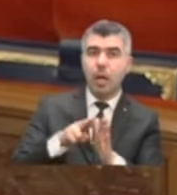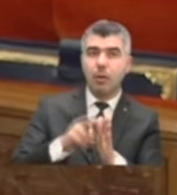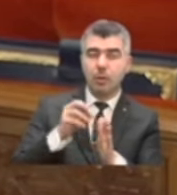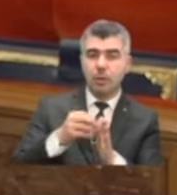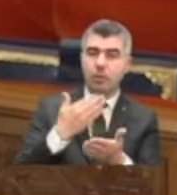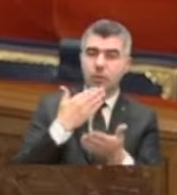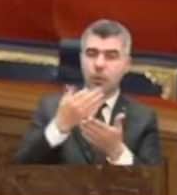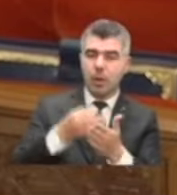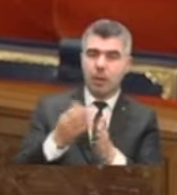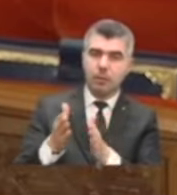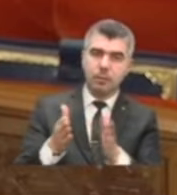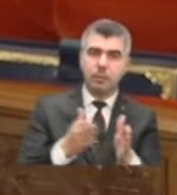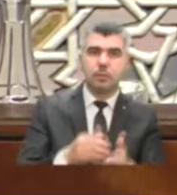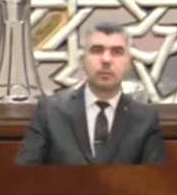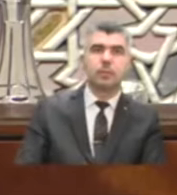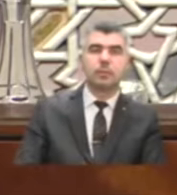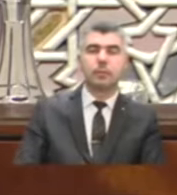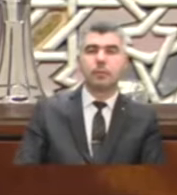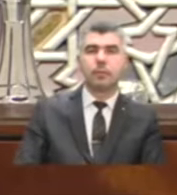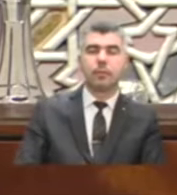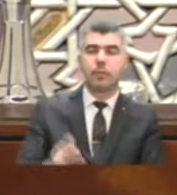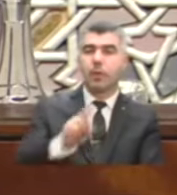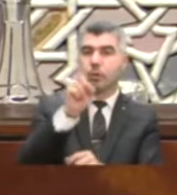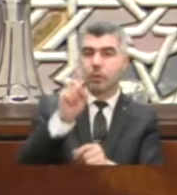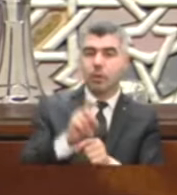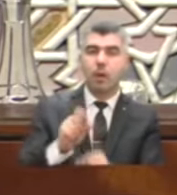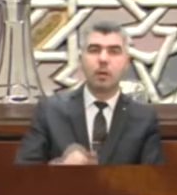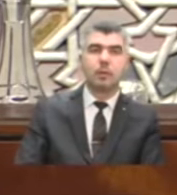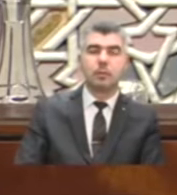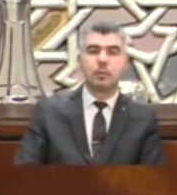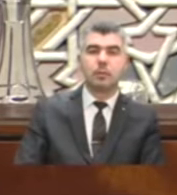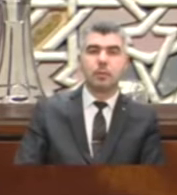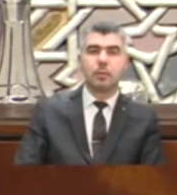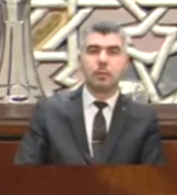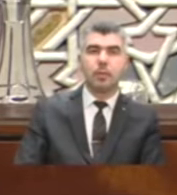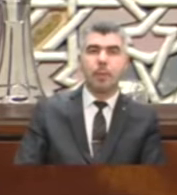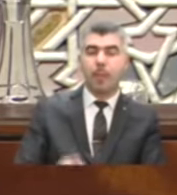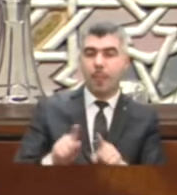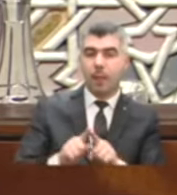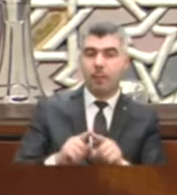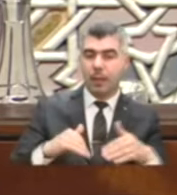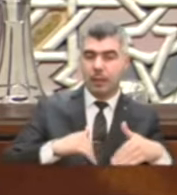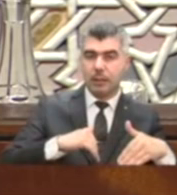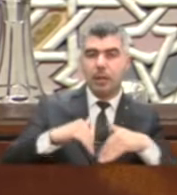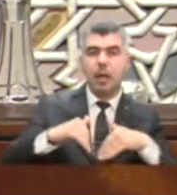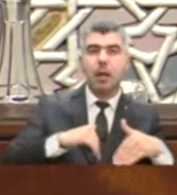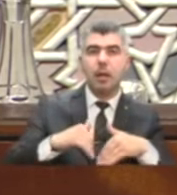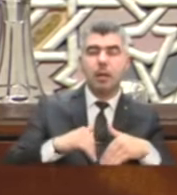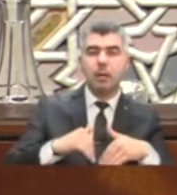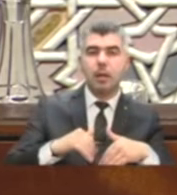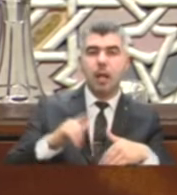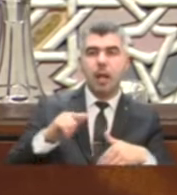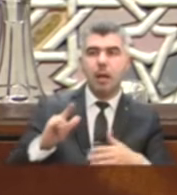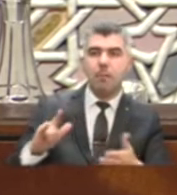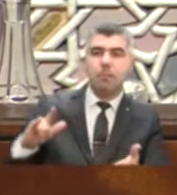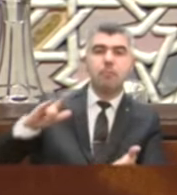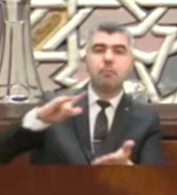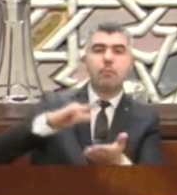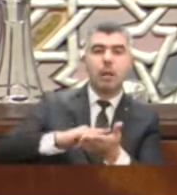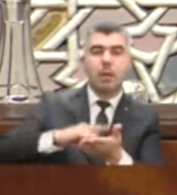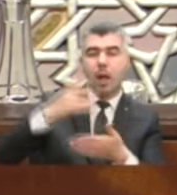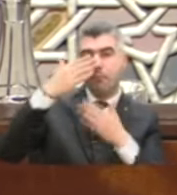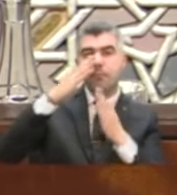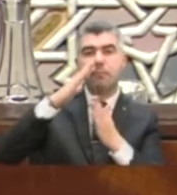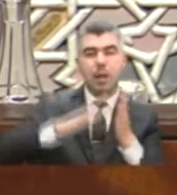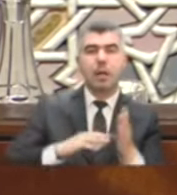شكرا. نمر إلى السؤال الموالي عن وضعية البنية التحتية لبعض مطارات المملكة.